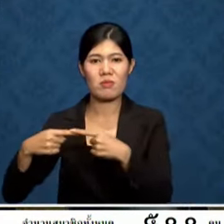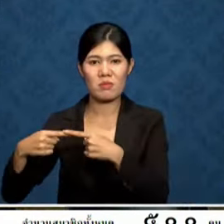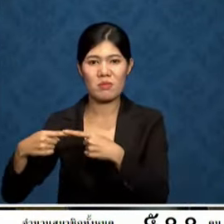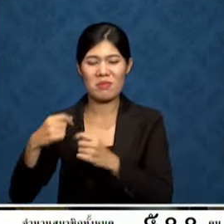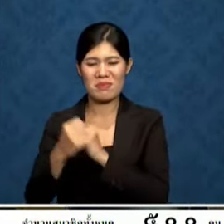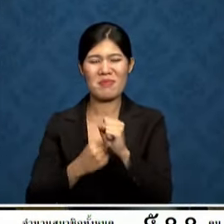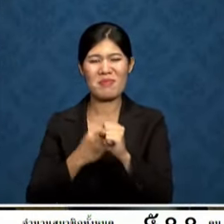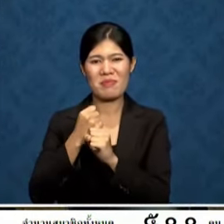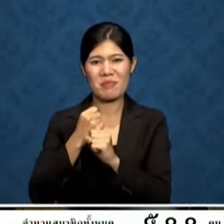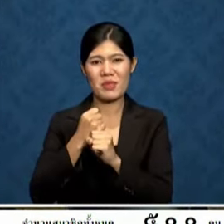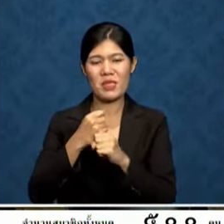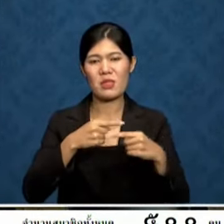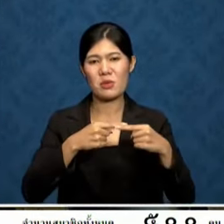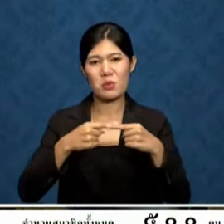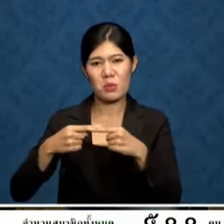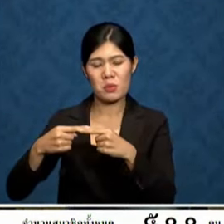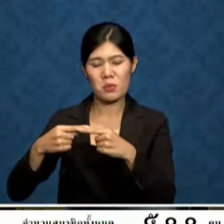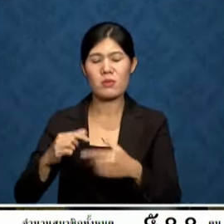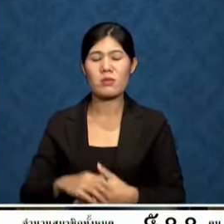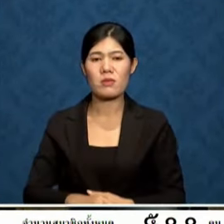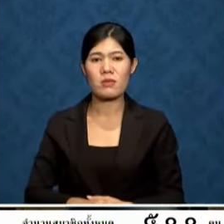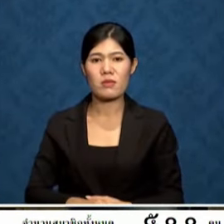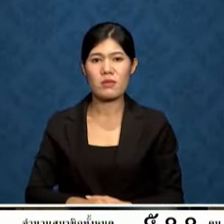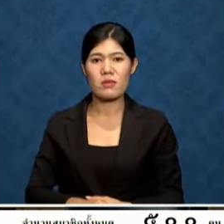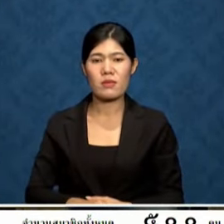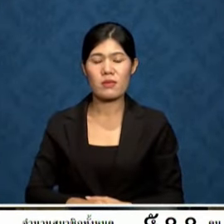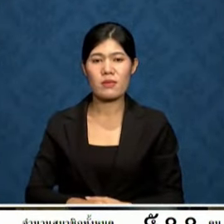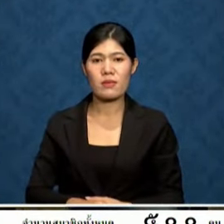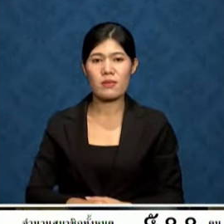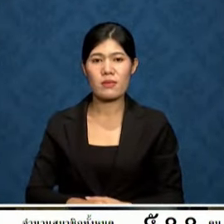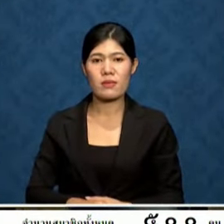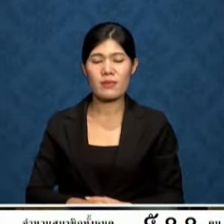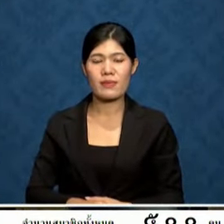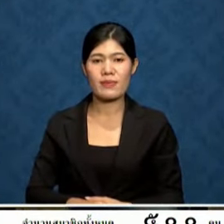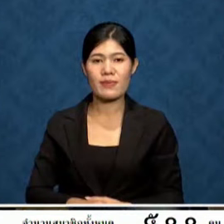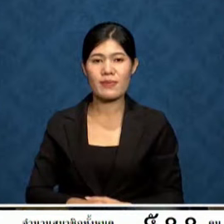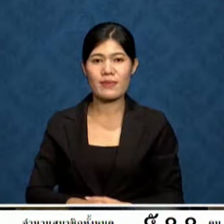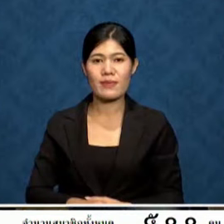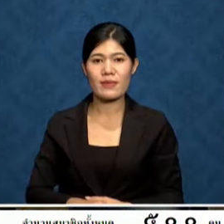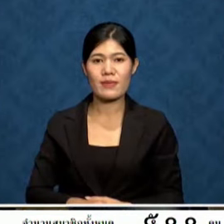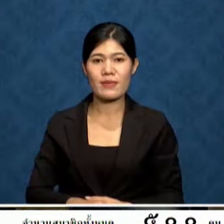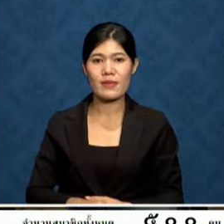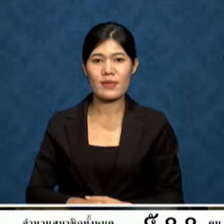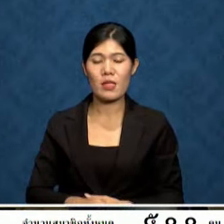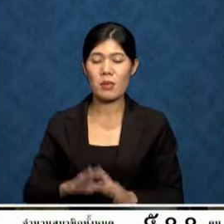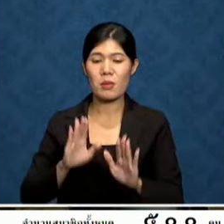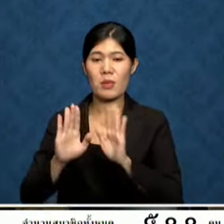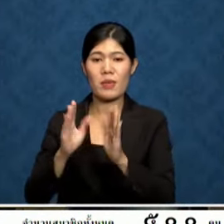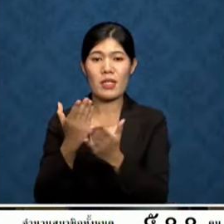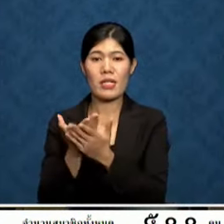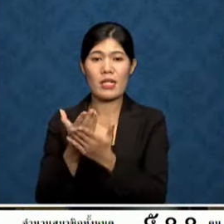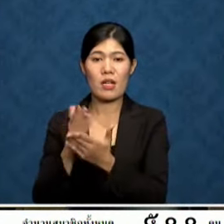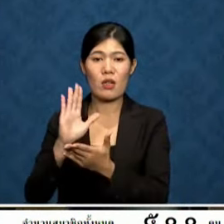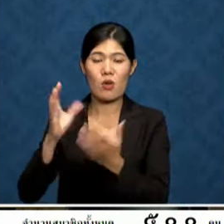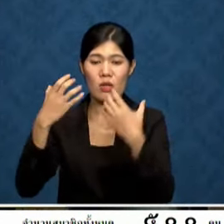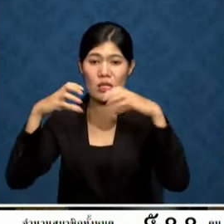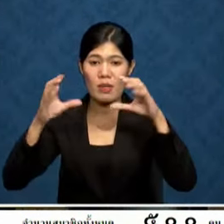หลายปีแล้วนะครับซึ่งในส่วนของการประมาณการรายได้ของ